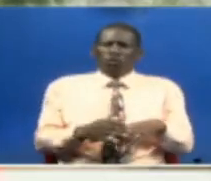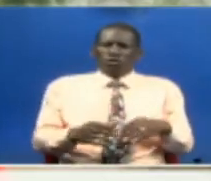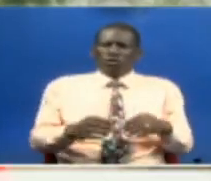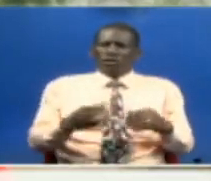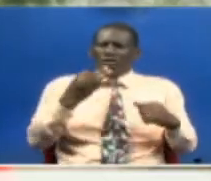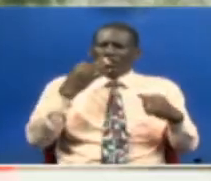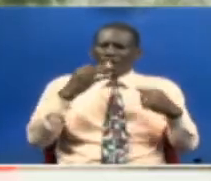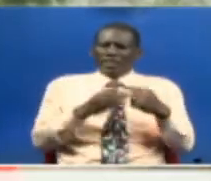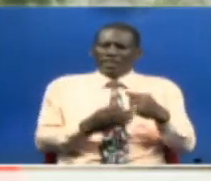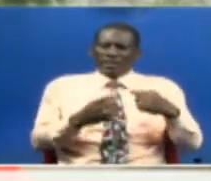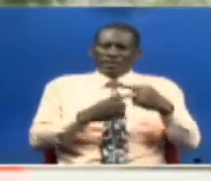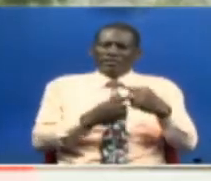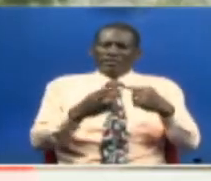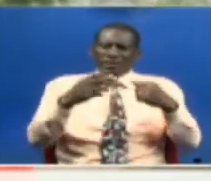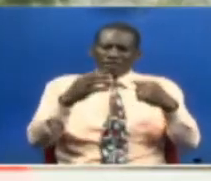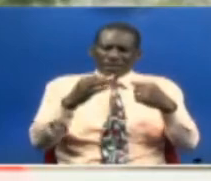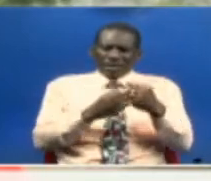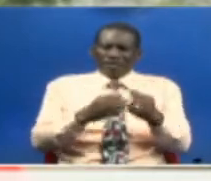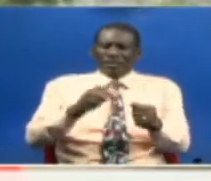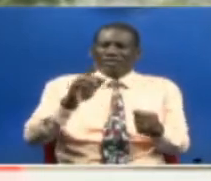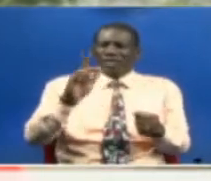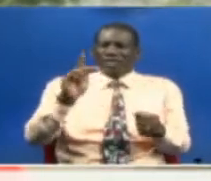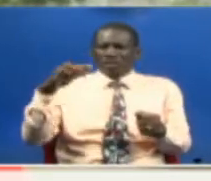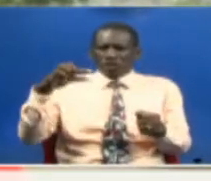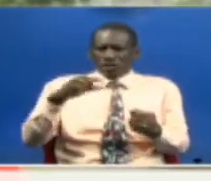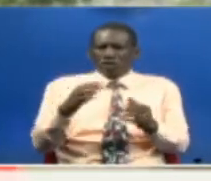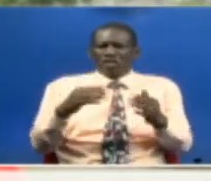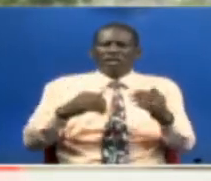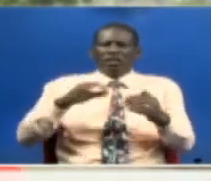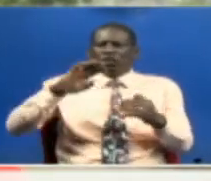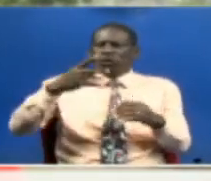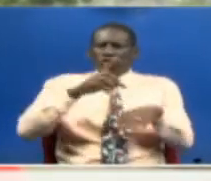868. Mara tatu tukifungua, tukapata